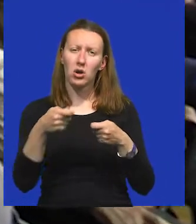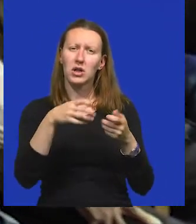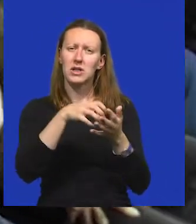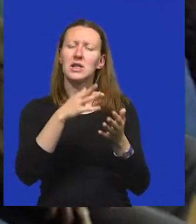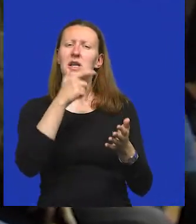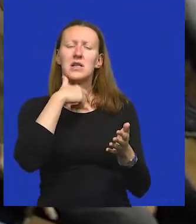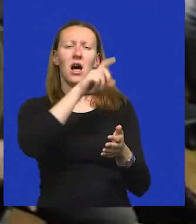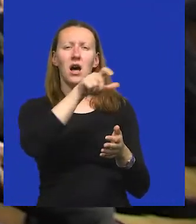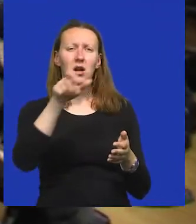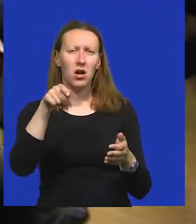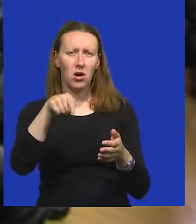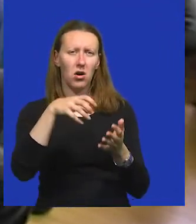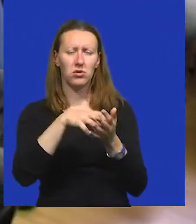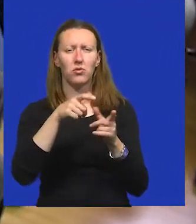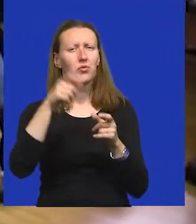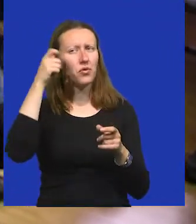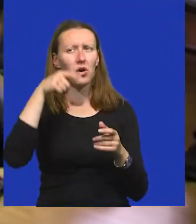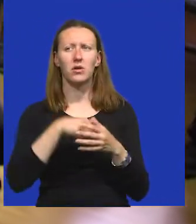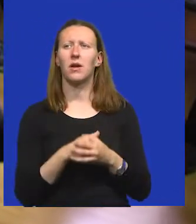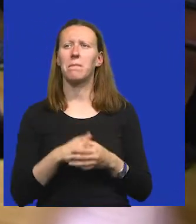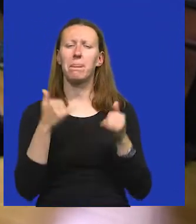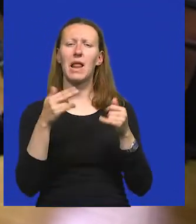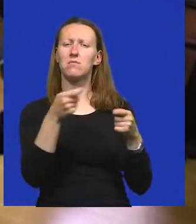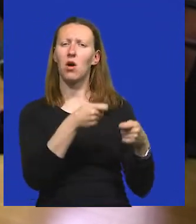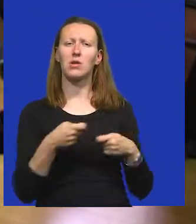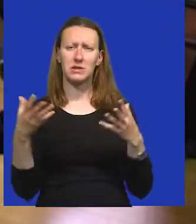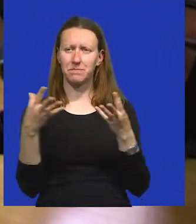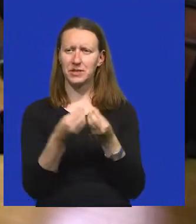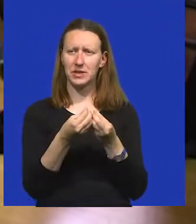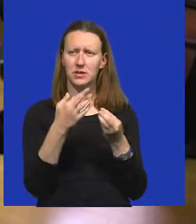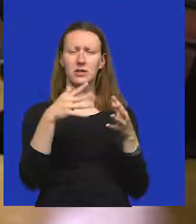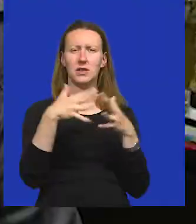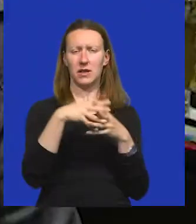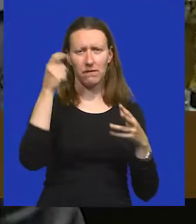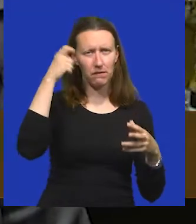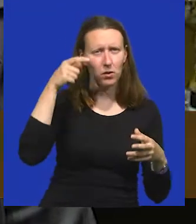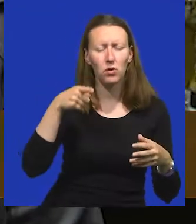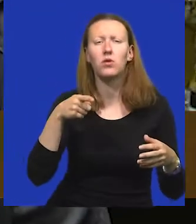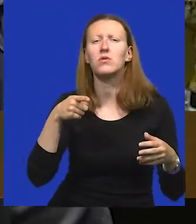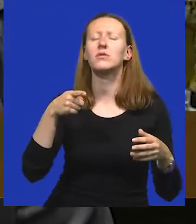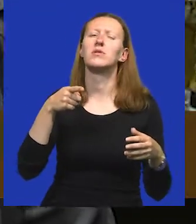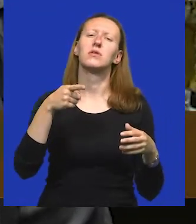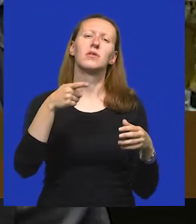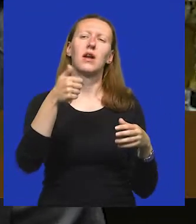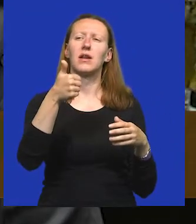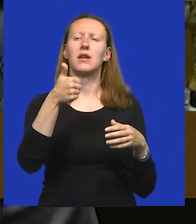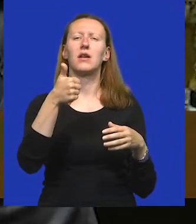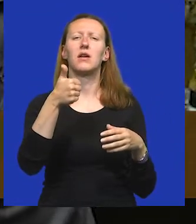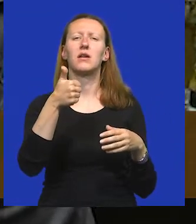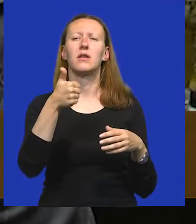centro diurno per anziani Angelo Cecon Dignano. Oggi che abbiamo organizzato insieme con la città di Dignano